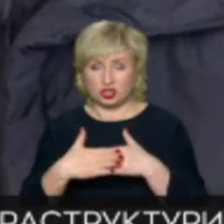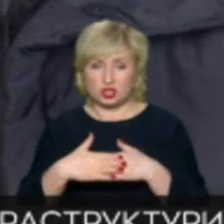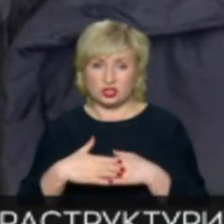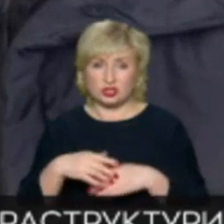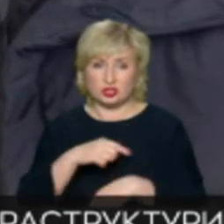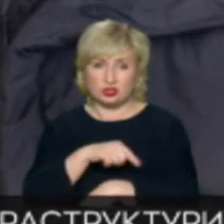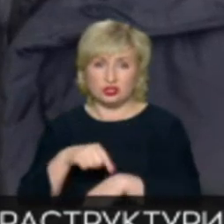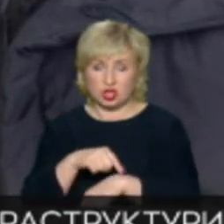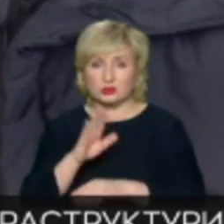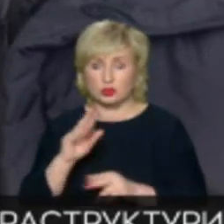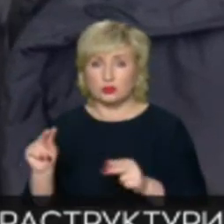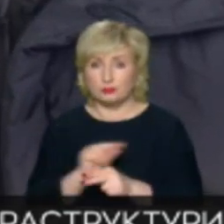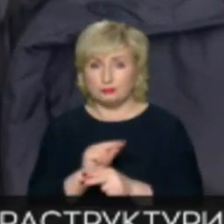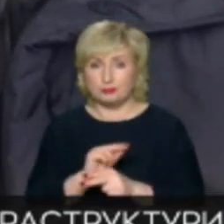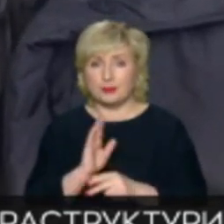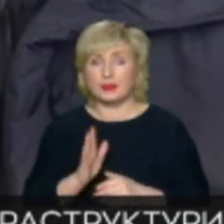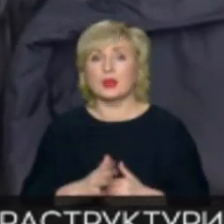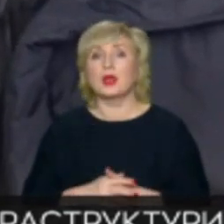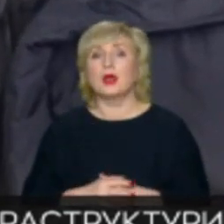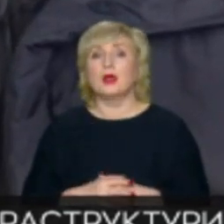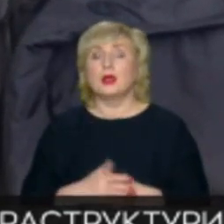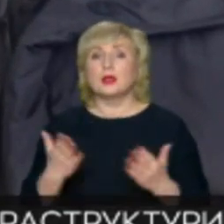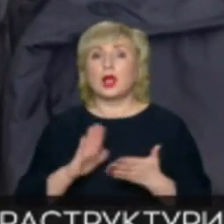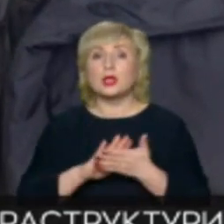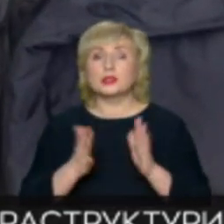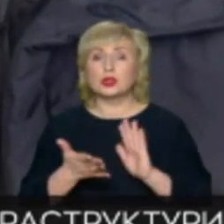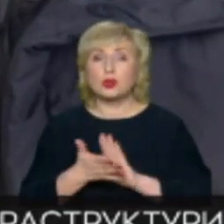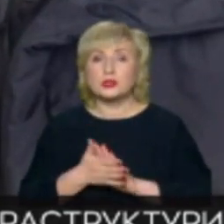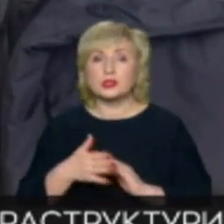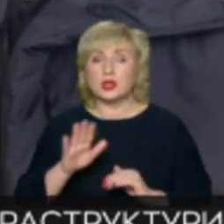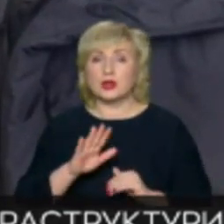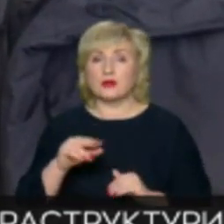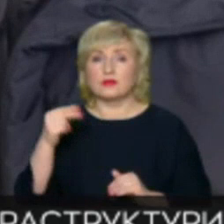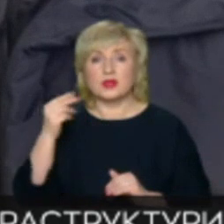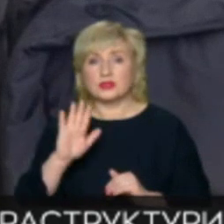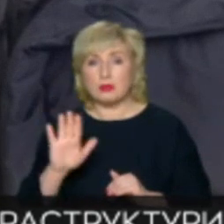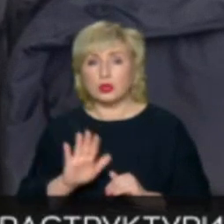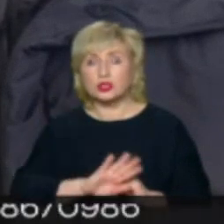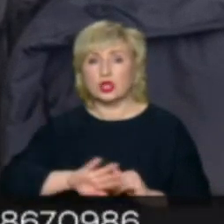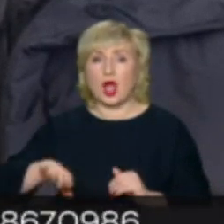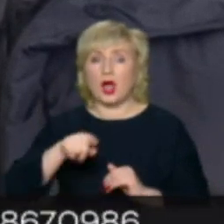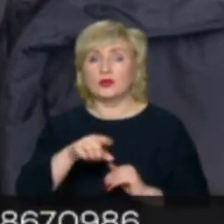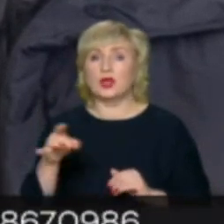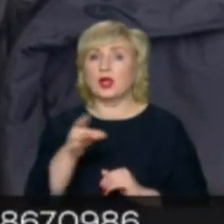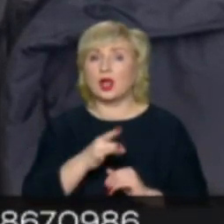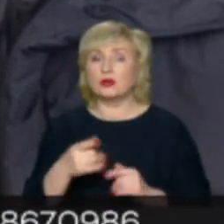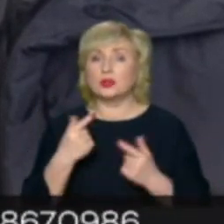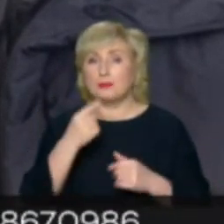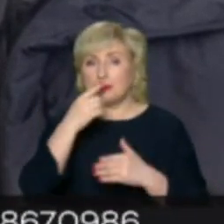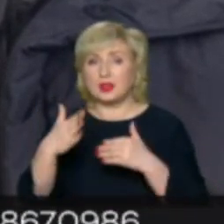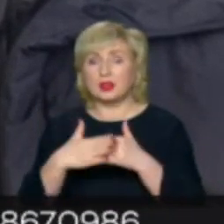Ближайший час буде полагоджені. А яка ситуація от не в Запоріжжі, так, а в тих районах, які близько до